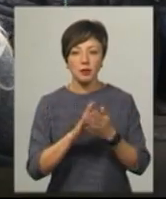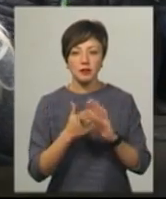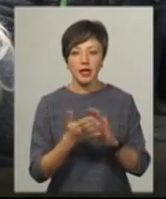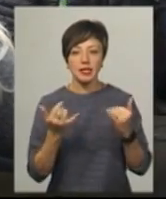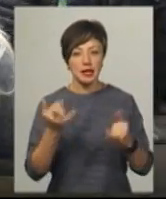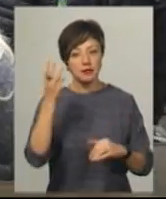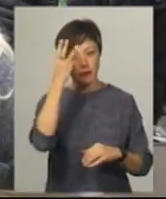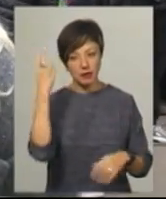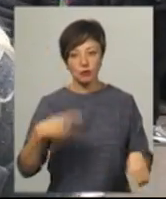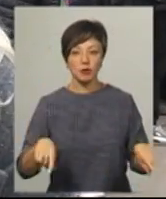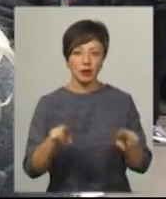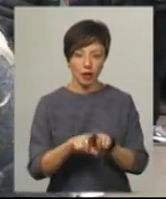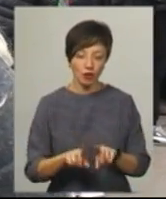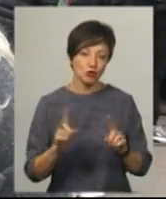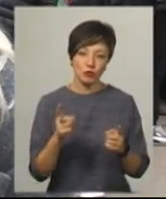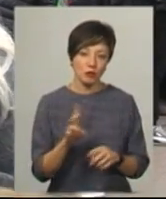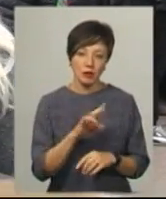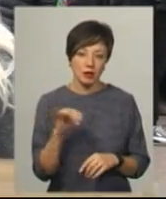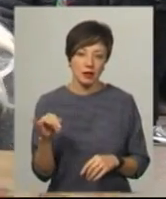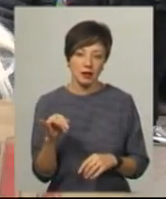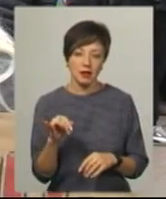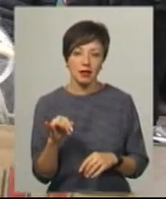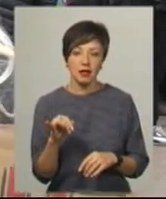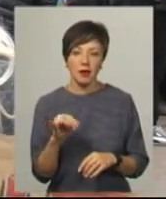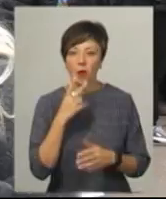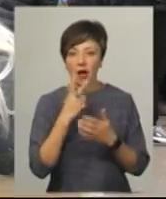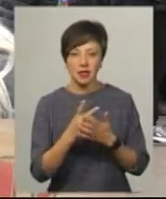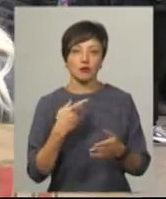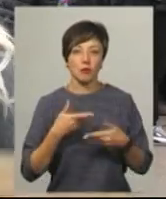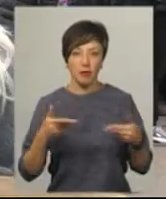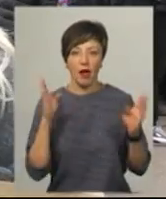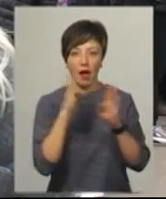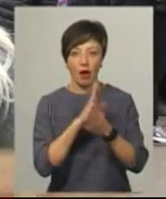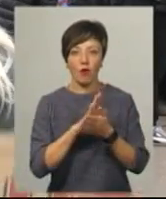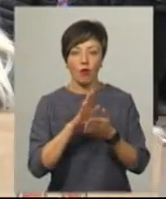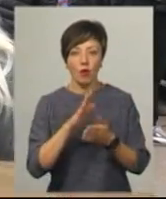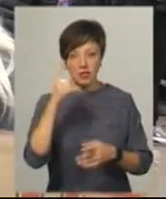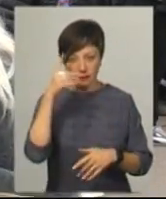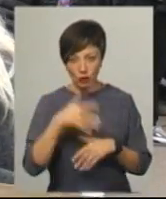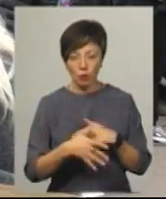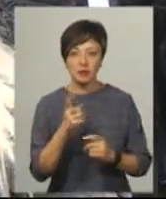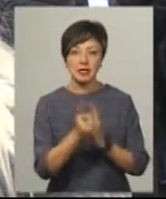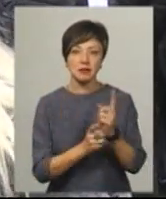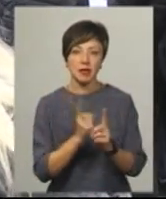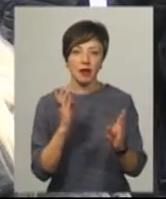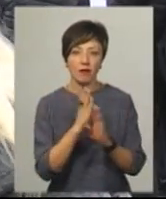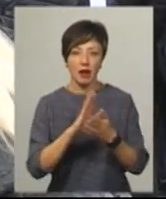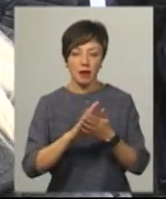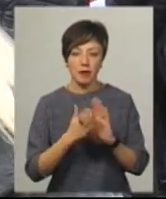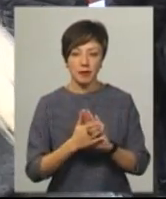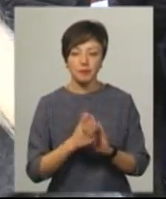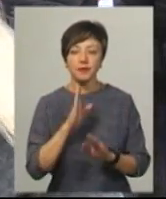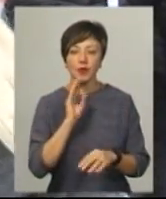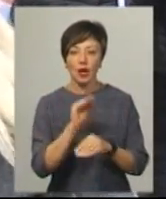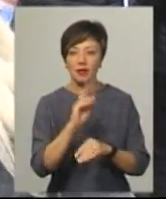зараз в Хмельницькому теж, чому б ні, показати, що ми якось свідомі, щоб щось змінювалося, ми за зміни в кліматі. Уляна Риба